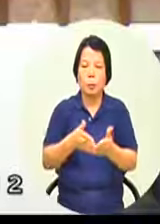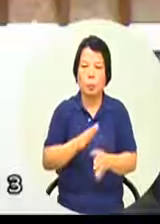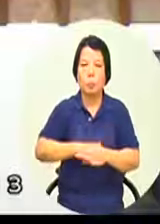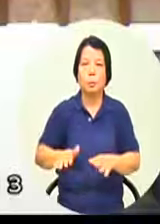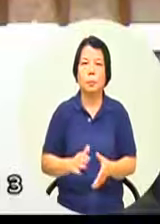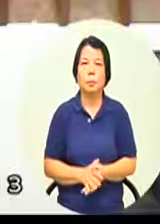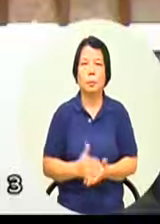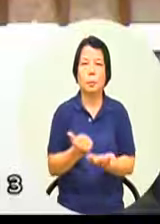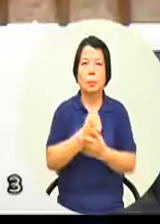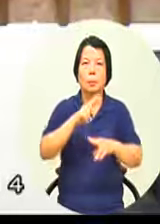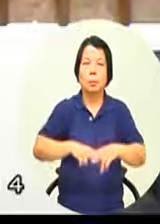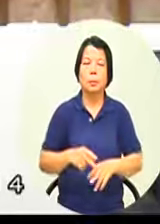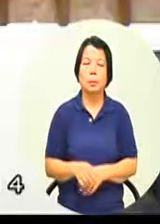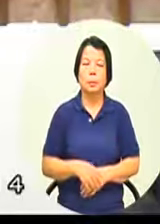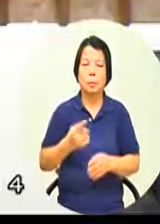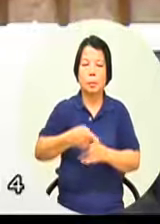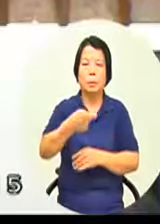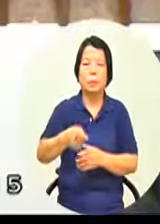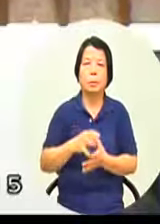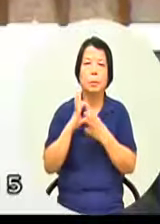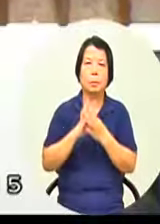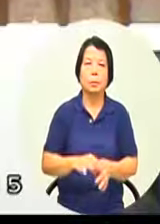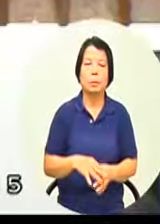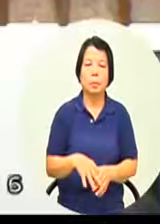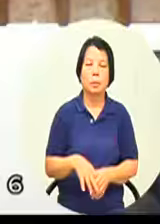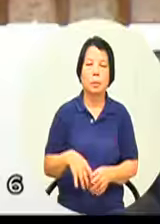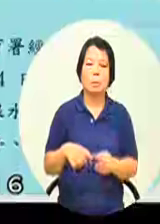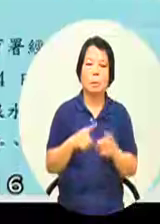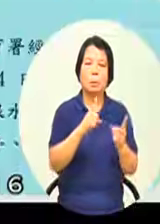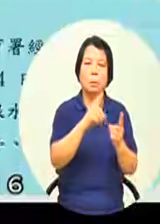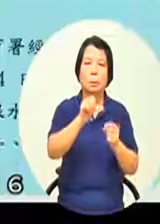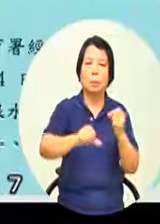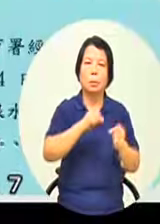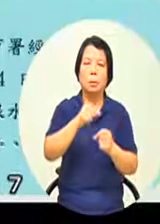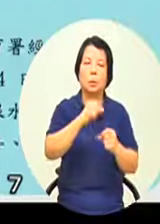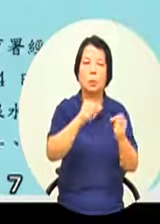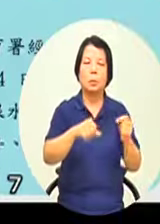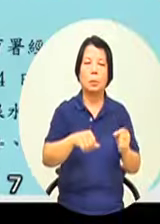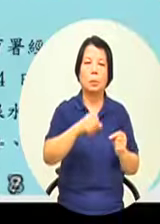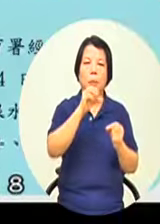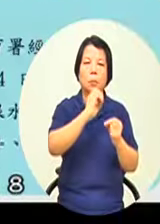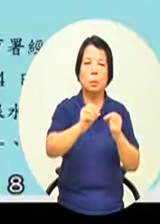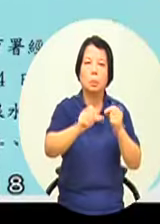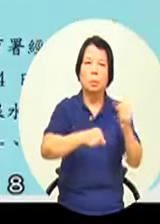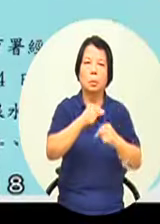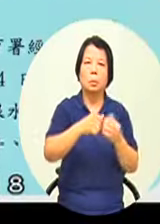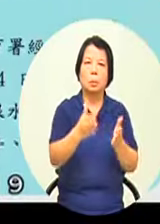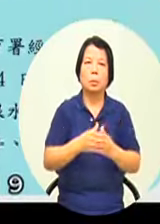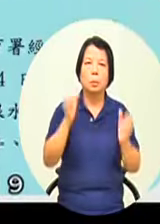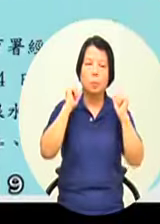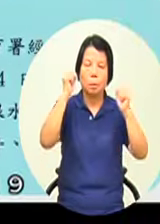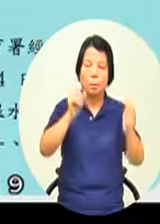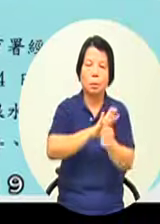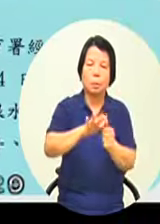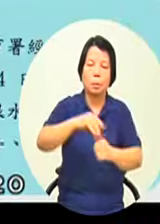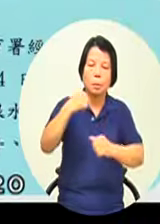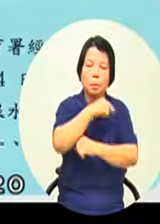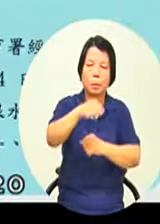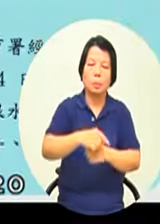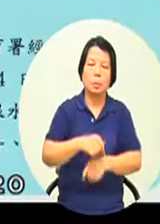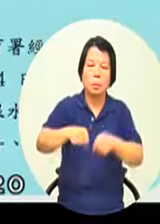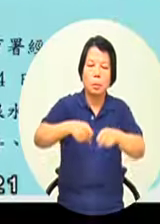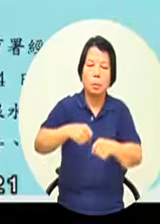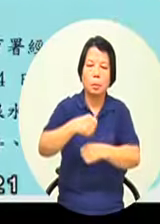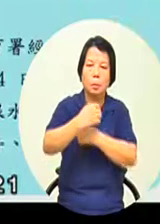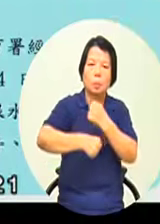那接下来还有一个问题，就是说现在105年运动 爱台湾计划的活动，那办